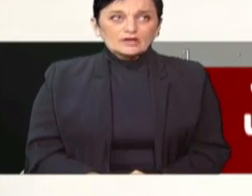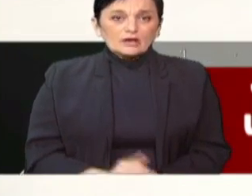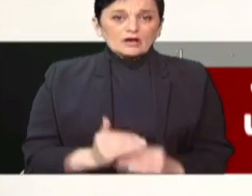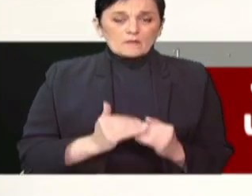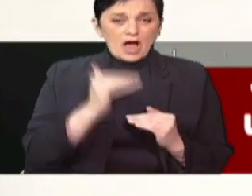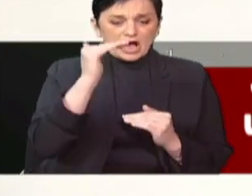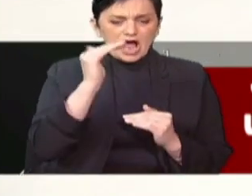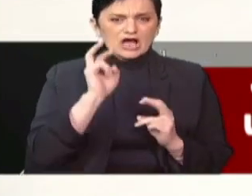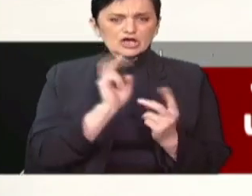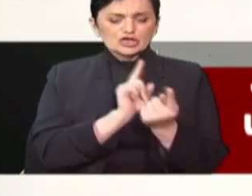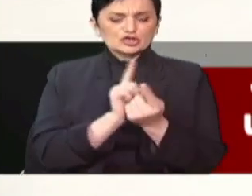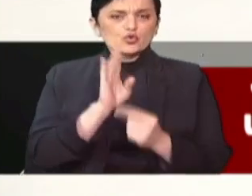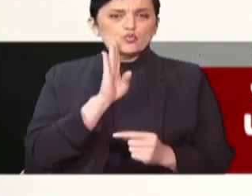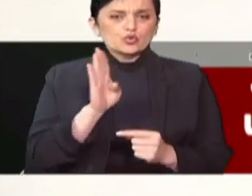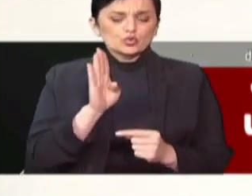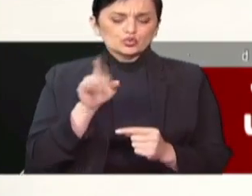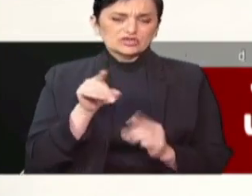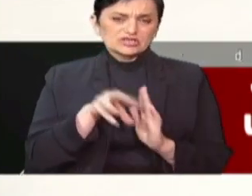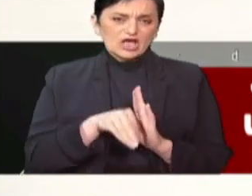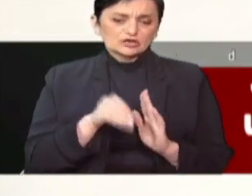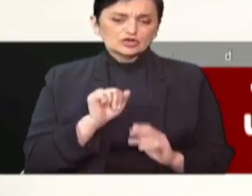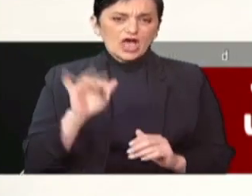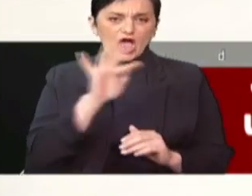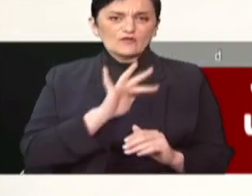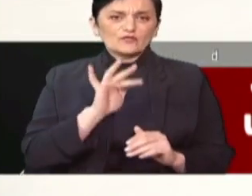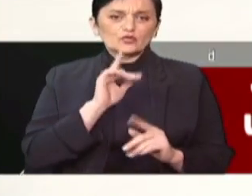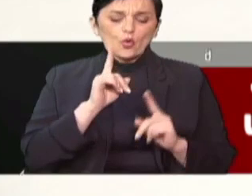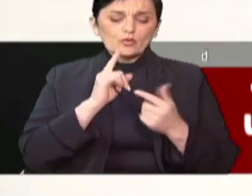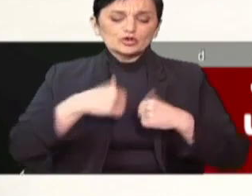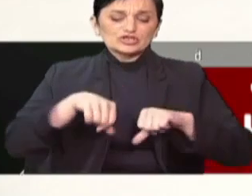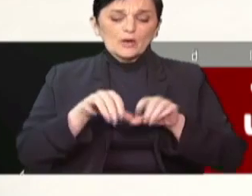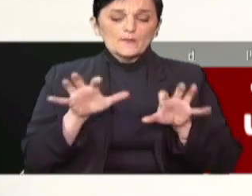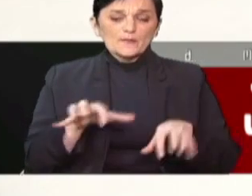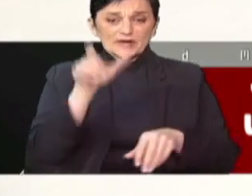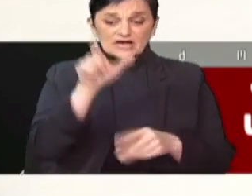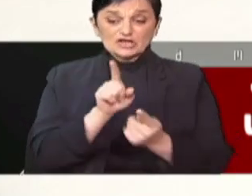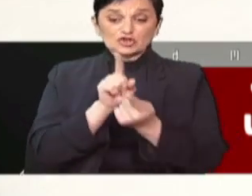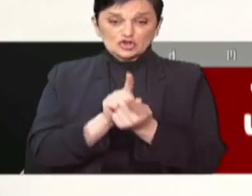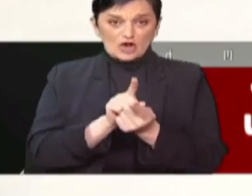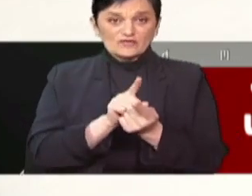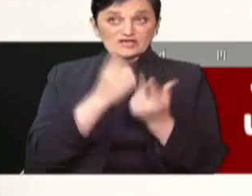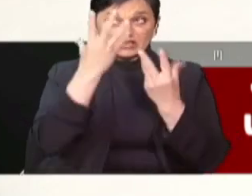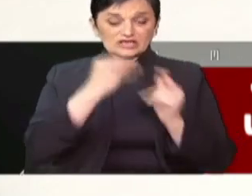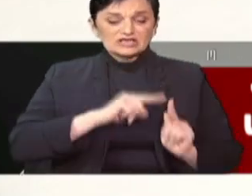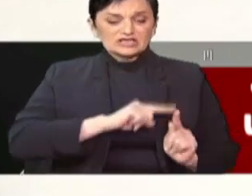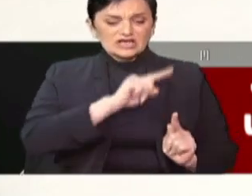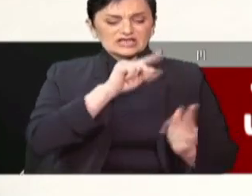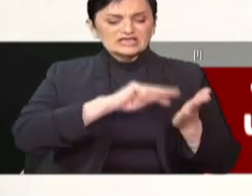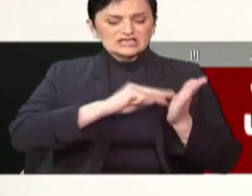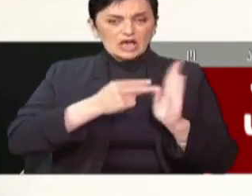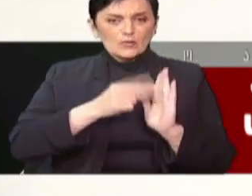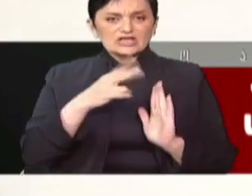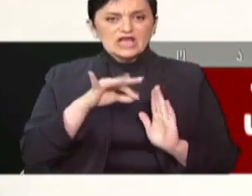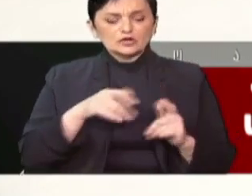მაღალი რანგის შეხვედრები ბრიუსელში, როგორც გითხარით, ევროპული საბჭოს პრეზიდენტთან შეხვედრით დაიწყება და შემდეგ უკვე დღის განმავლობაში დაგეგმილი არის